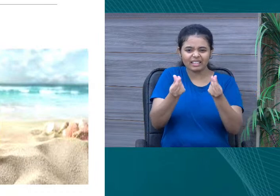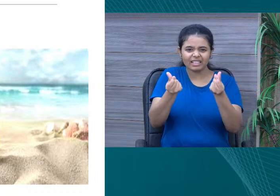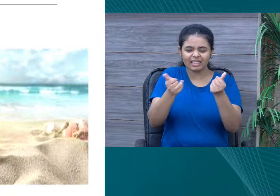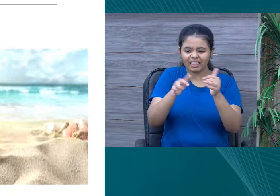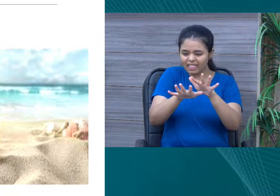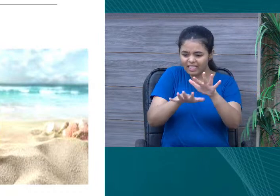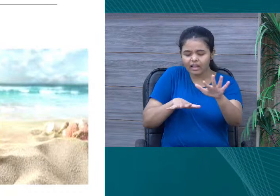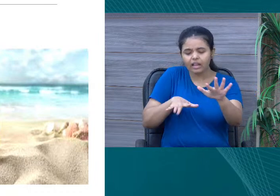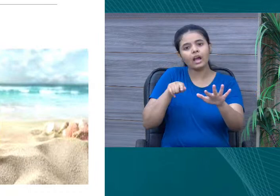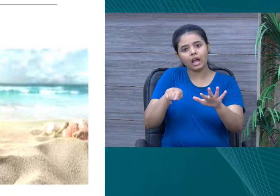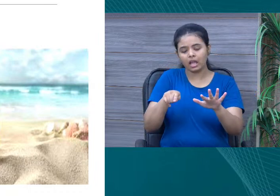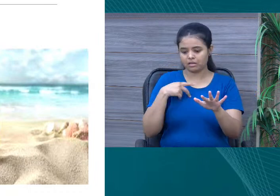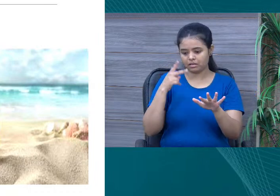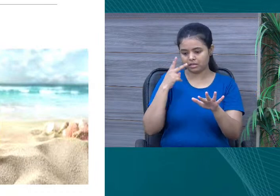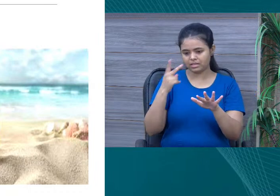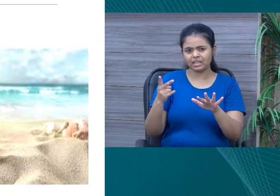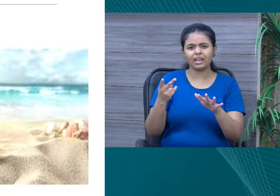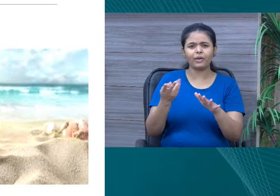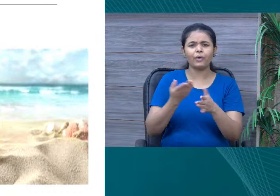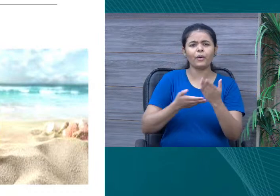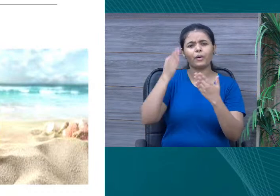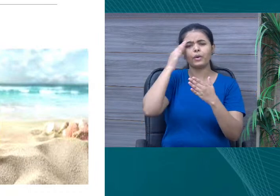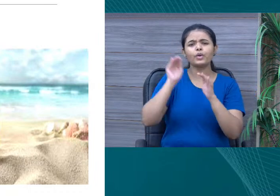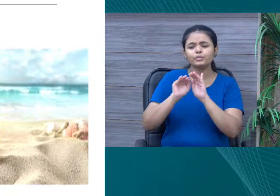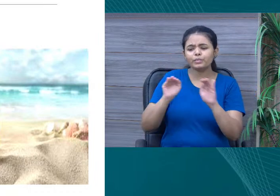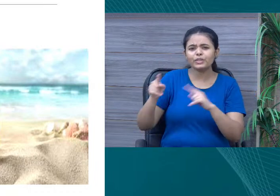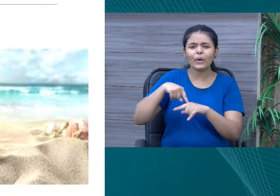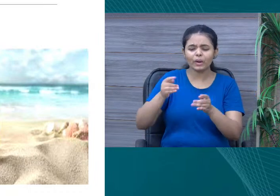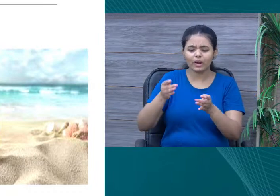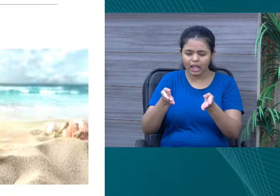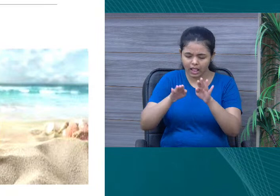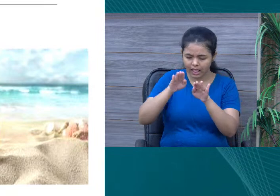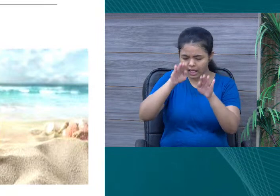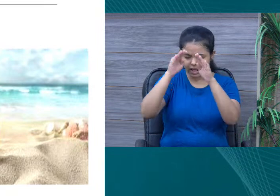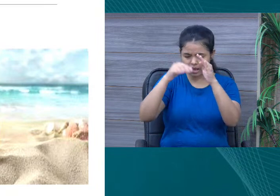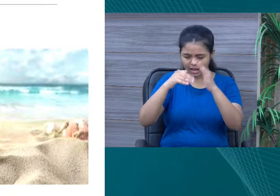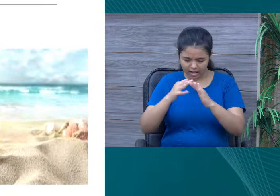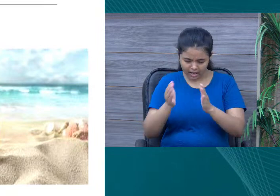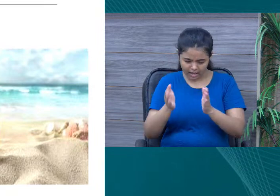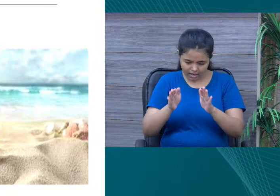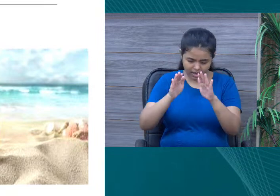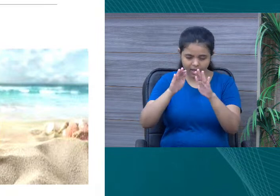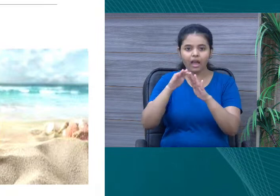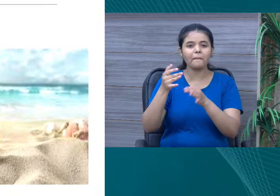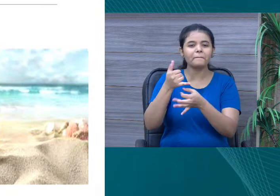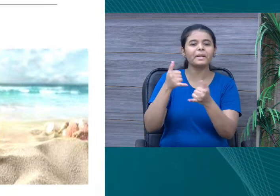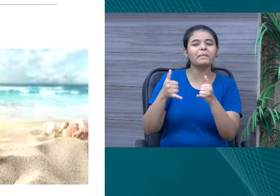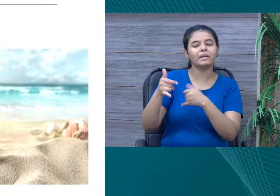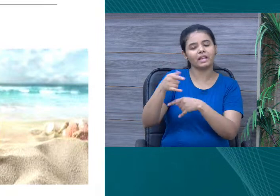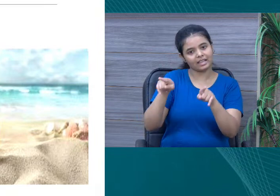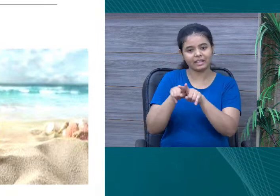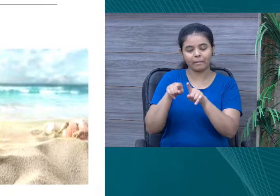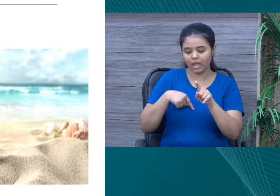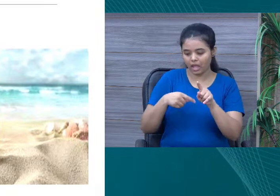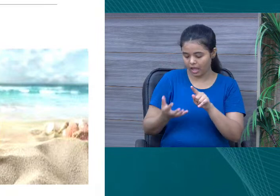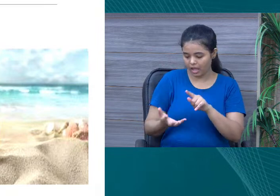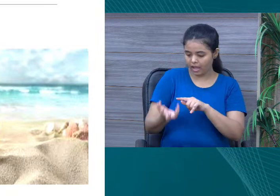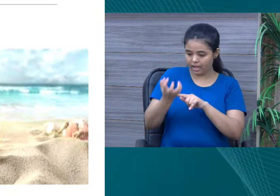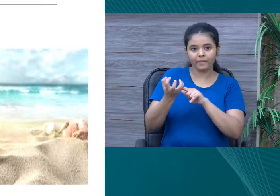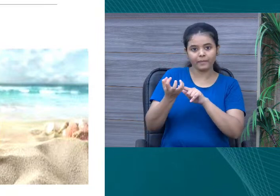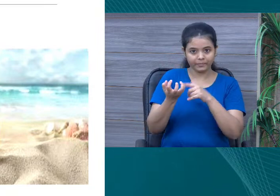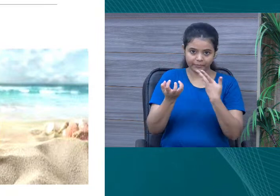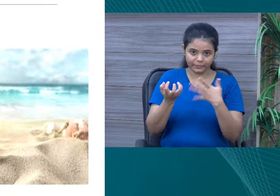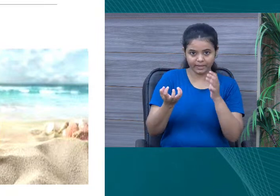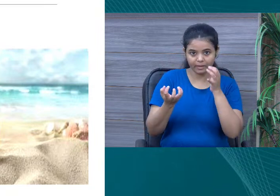पड़ी होती है, जहाँ पे लोग बच्चे अपना छोटे छोटे टावर्स बनाते हैं, किले बनाते हैं, ये सब कुछ बनाते हैं. I picked it